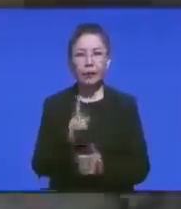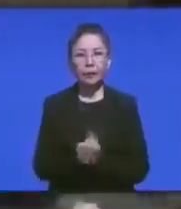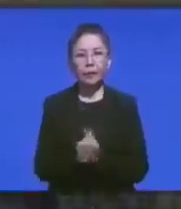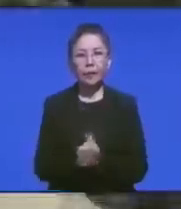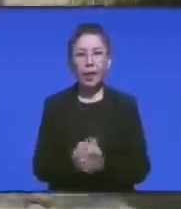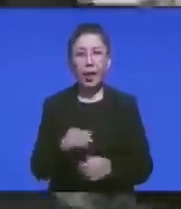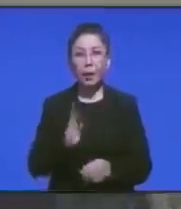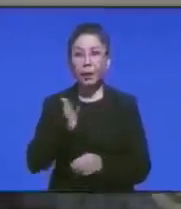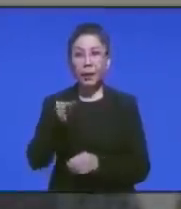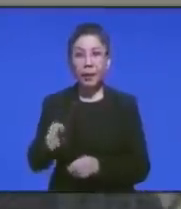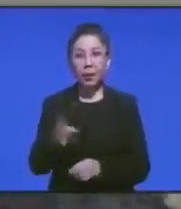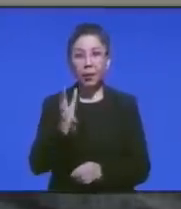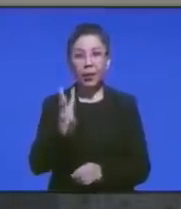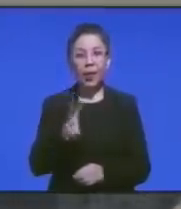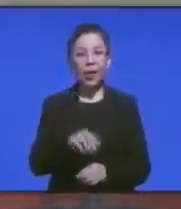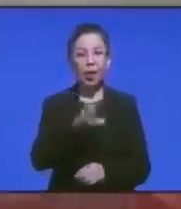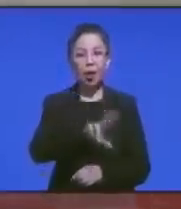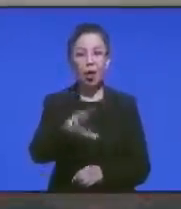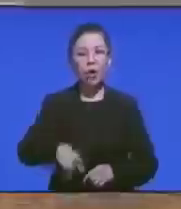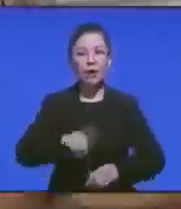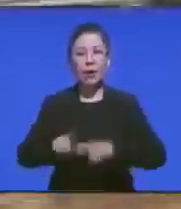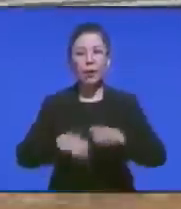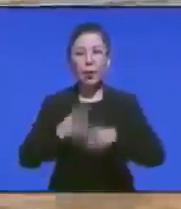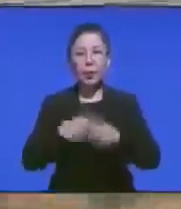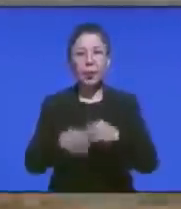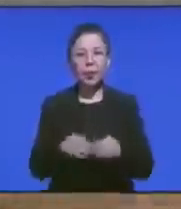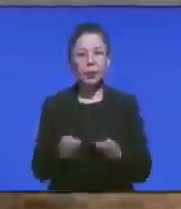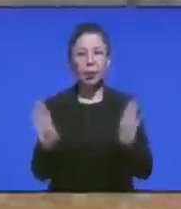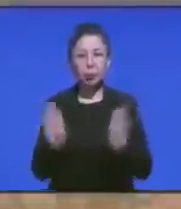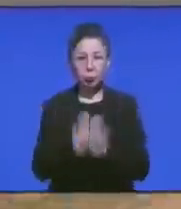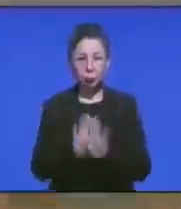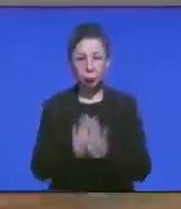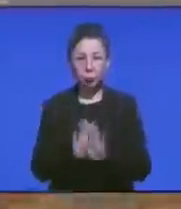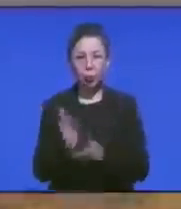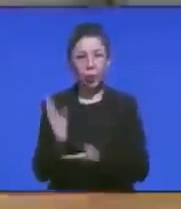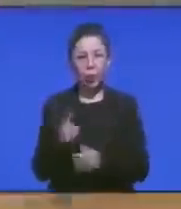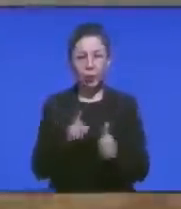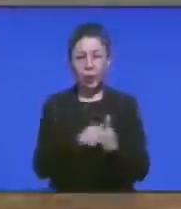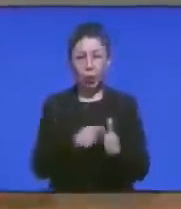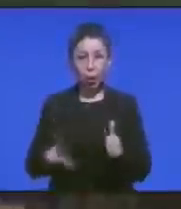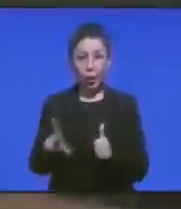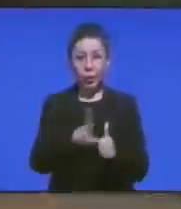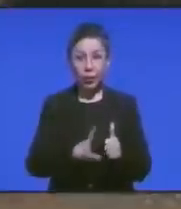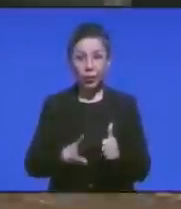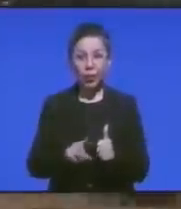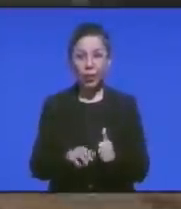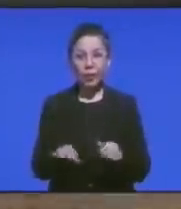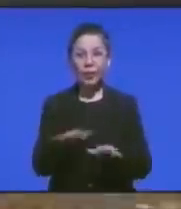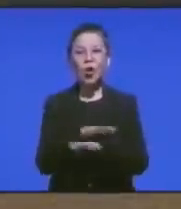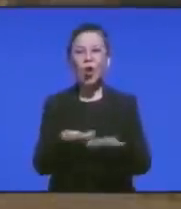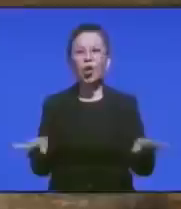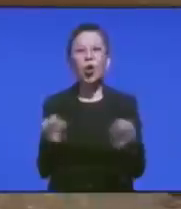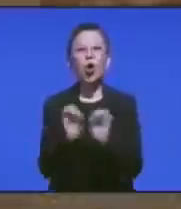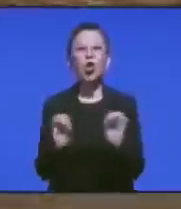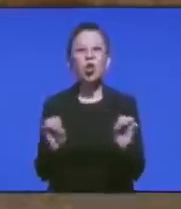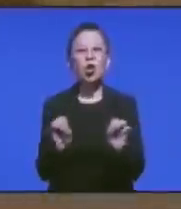Kami mengunjungi setidaknya 3 lokasi pabrik yang tidak lagi beroperasi. Salah satu lokasi bahkan mirip lahan